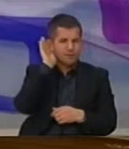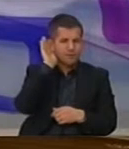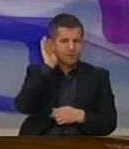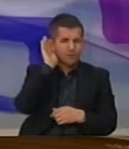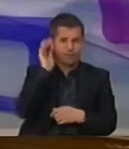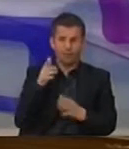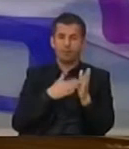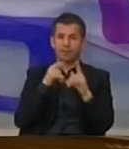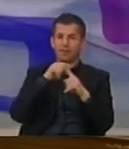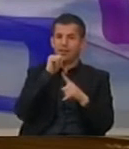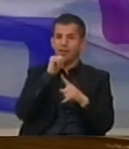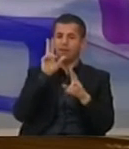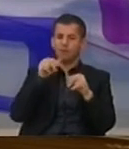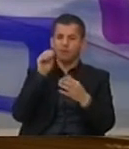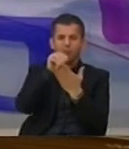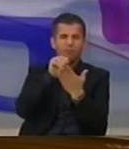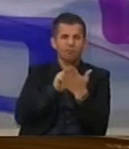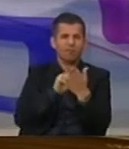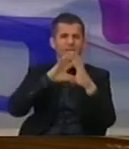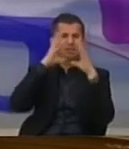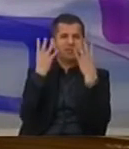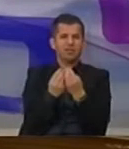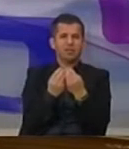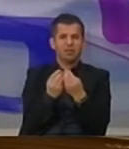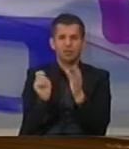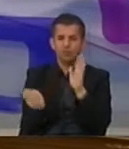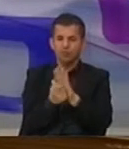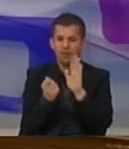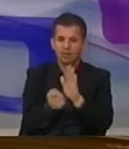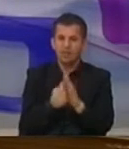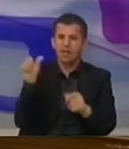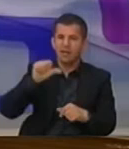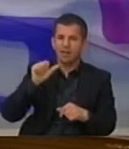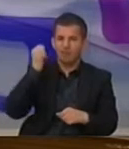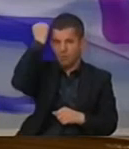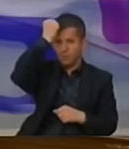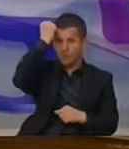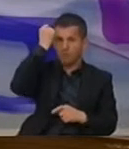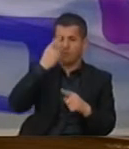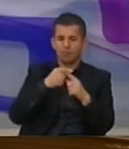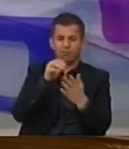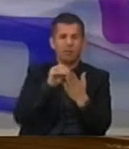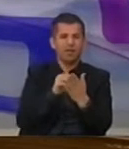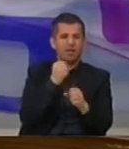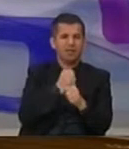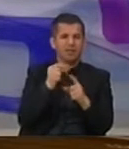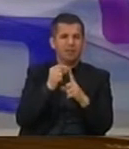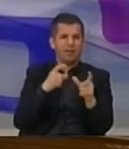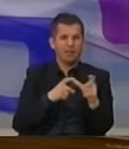Industrisë ka bërë evidentimin dhe regjistrimin e të gjitha pikave të shitjes së karburantit në Kosovë me pajisje GPS,